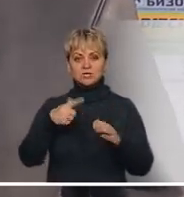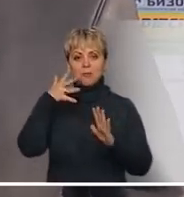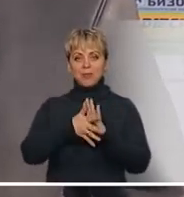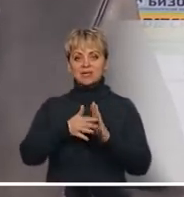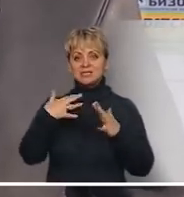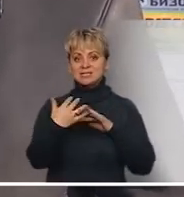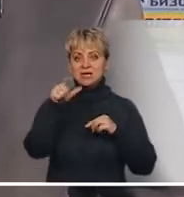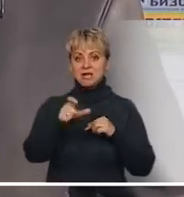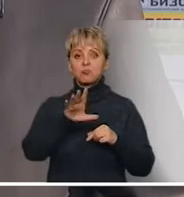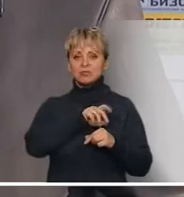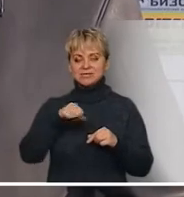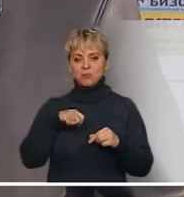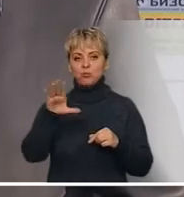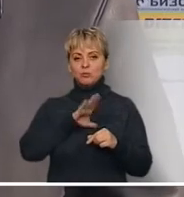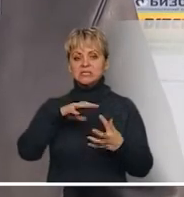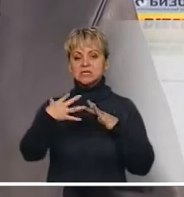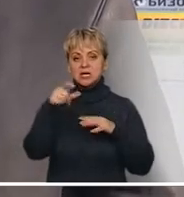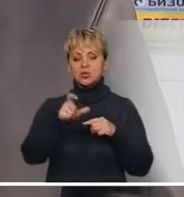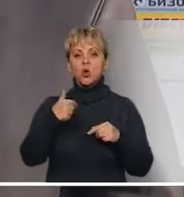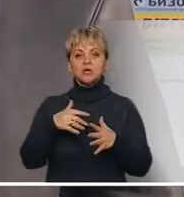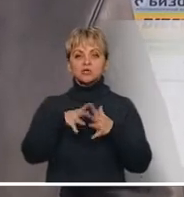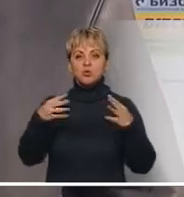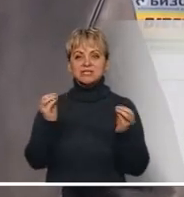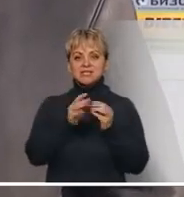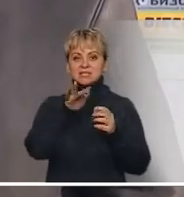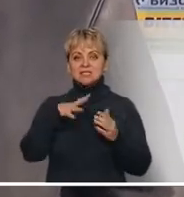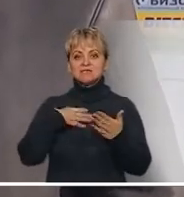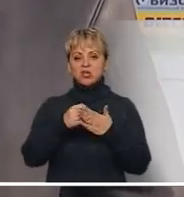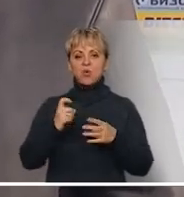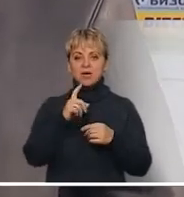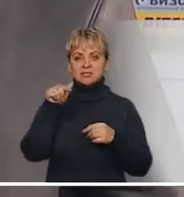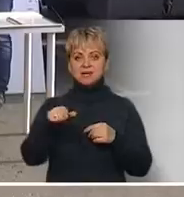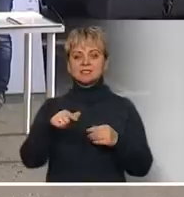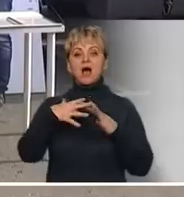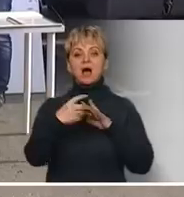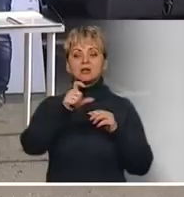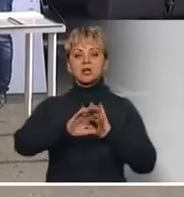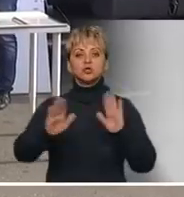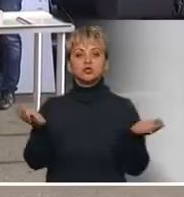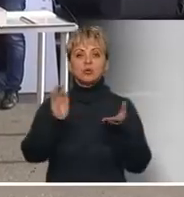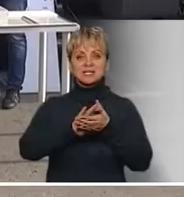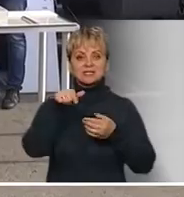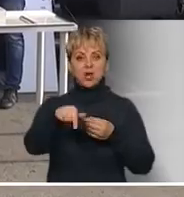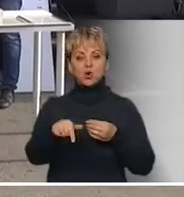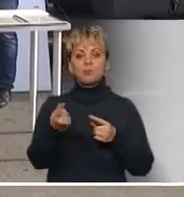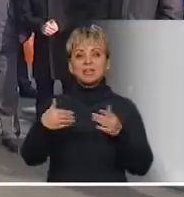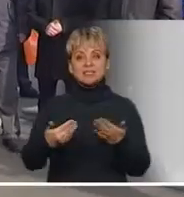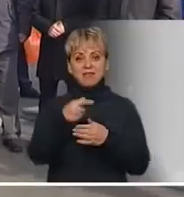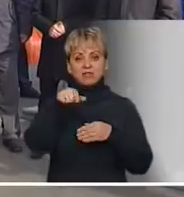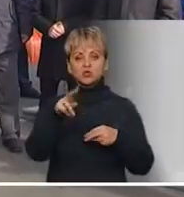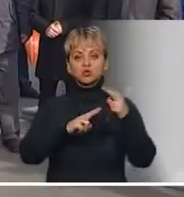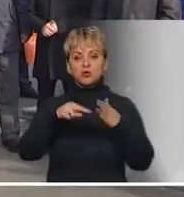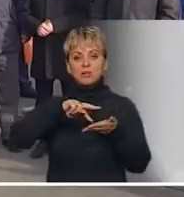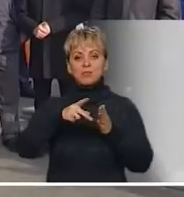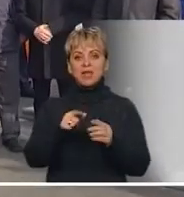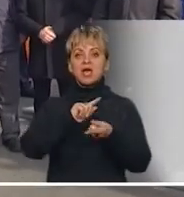способ понять селянина – это самому быть селянином. У нас уже больше 10 лет свои хозяйства. Аграрии не только знакомились с